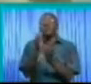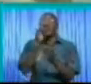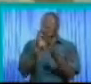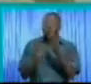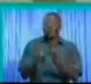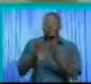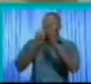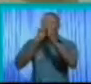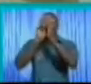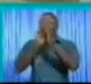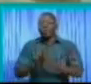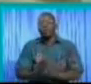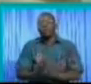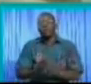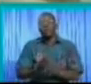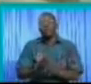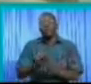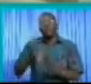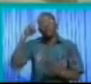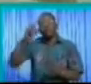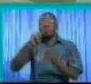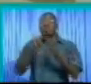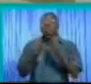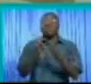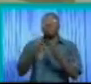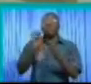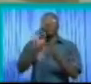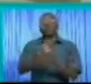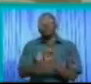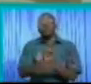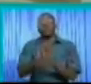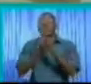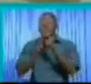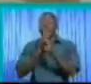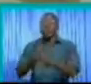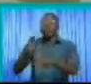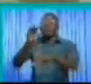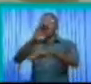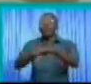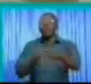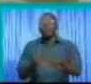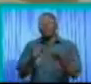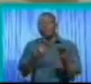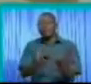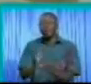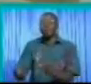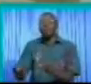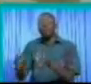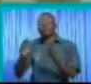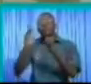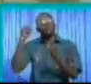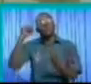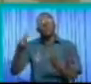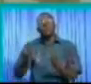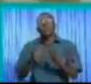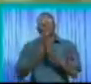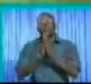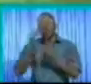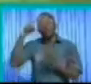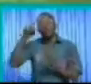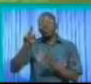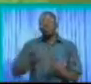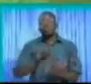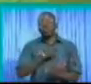et paix au niveau du diocèse qui a répondu à cet appel-là et qui organise cette messe au niveau de notre